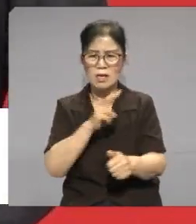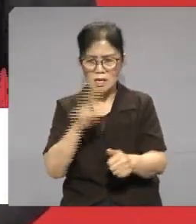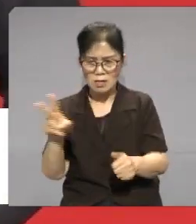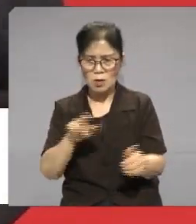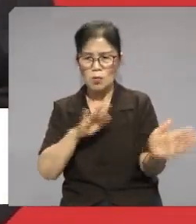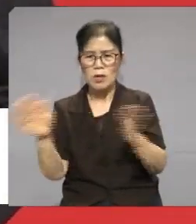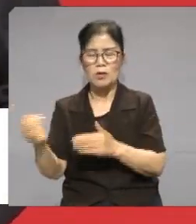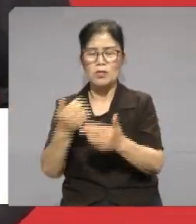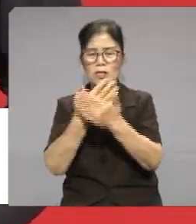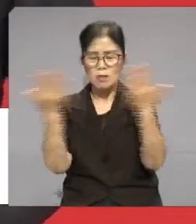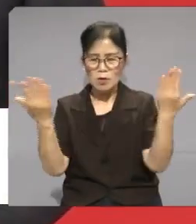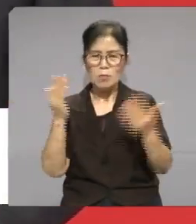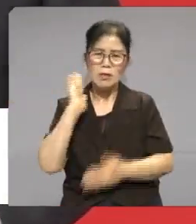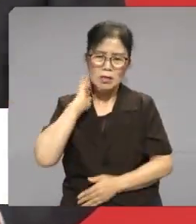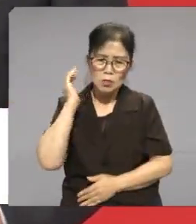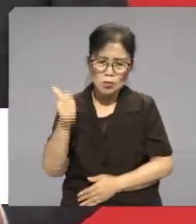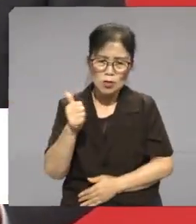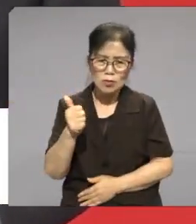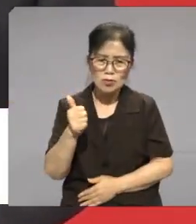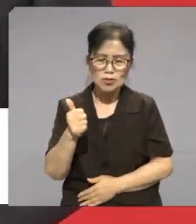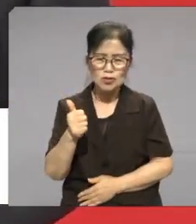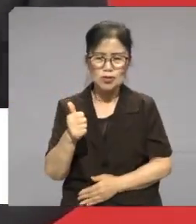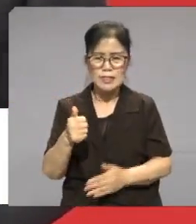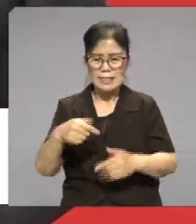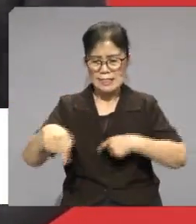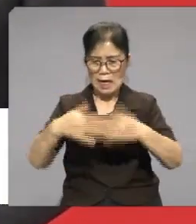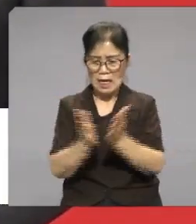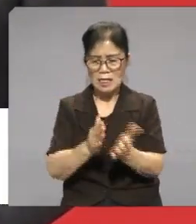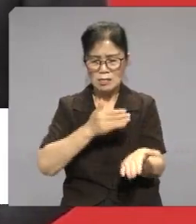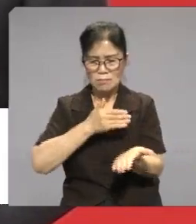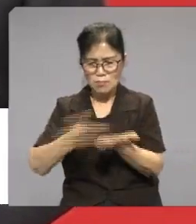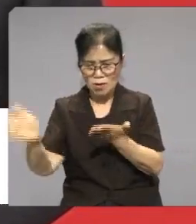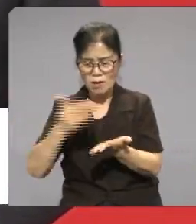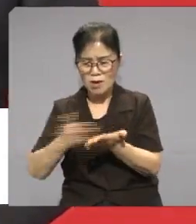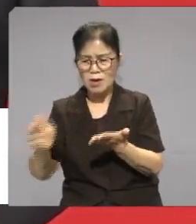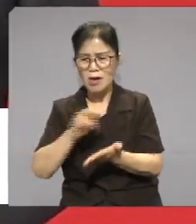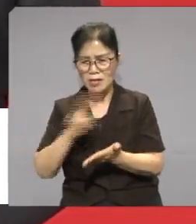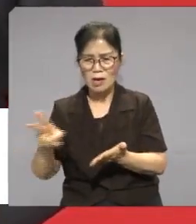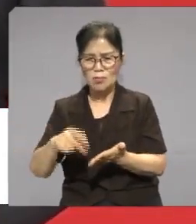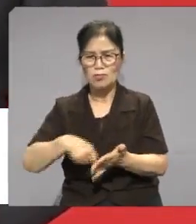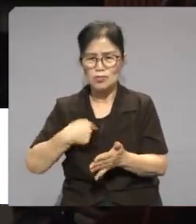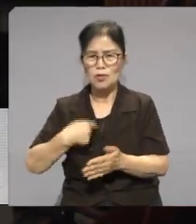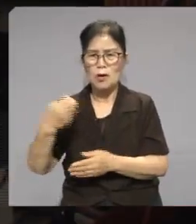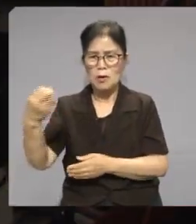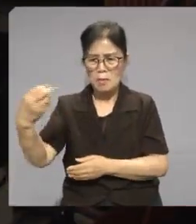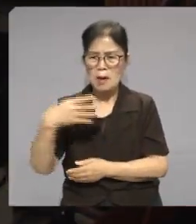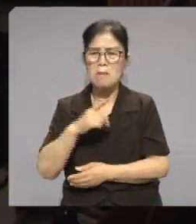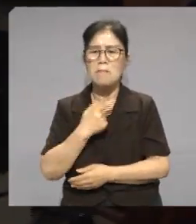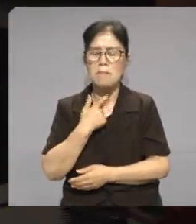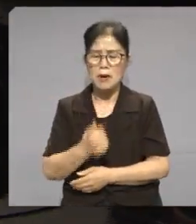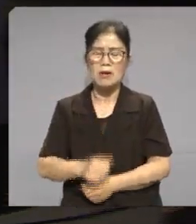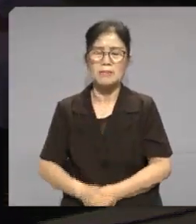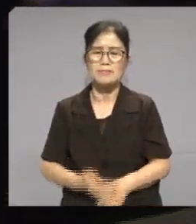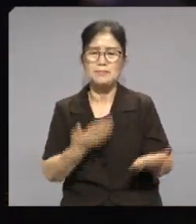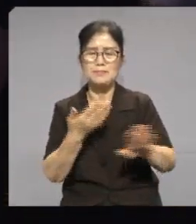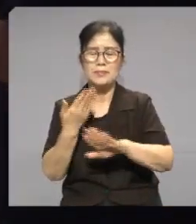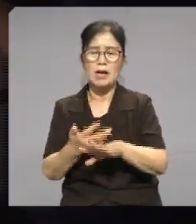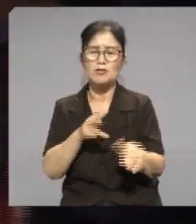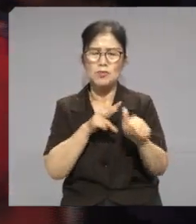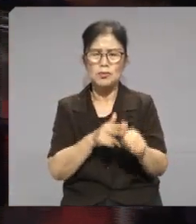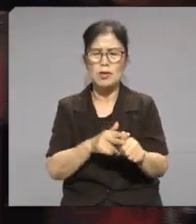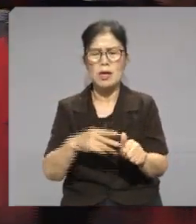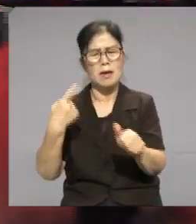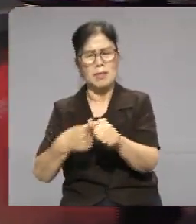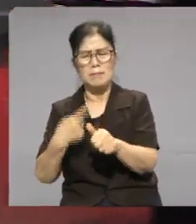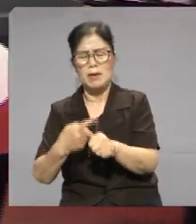했고 이명박 대통령님은 그이 출당 탈당해야 한다고 스스로 말씀하신 겁니다 다른 후보들에 대한 정면